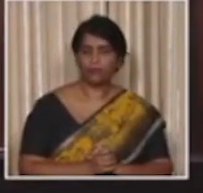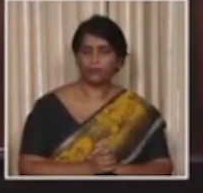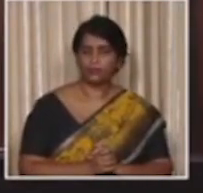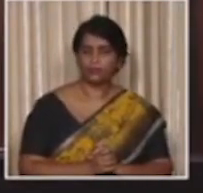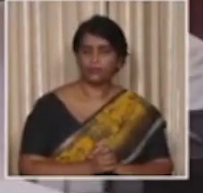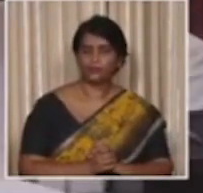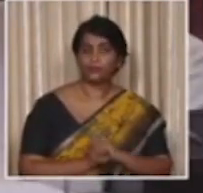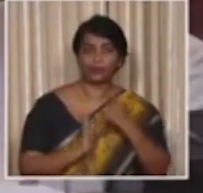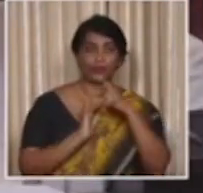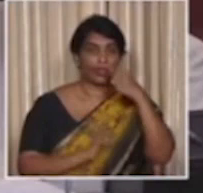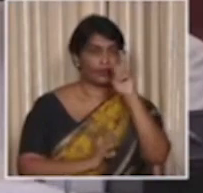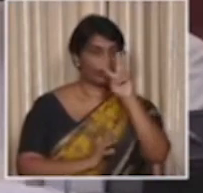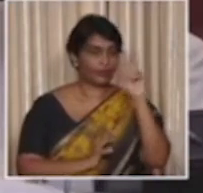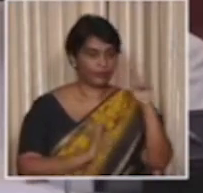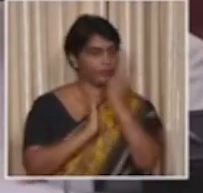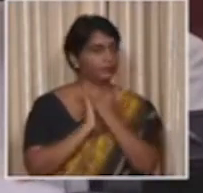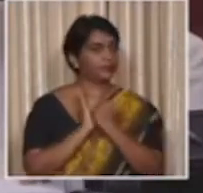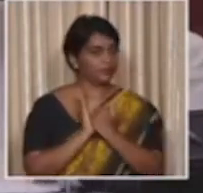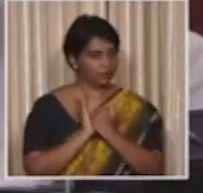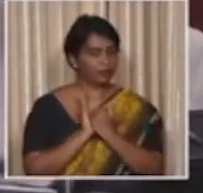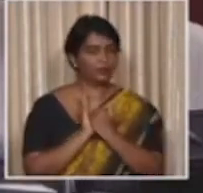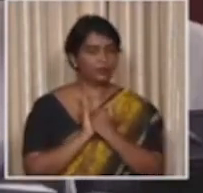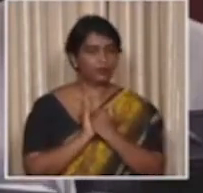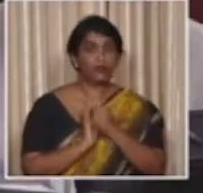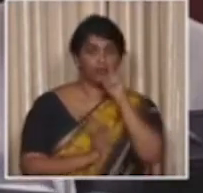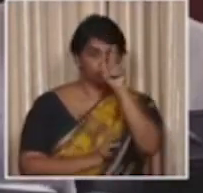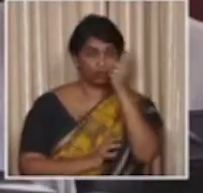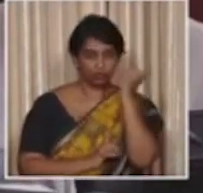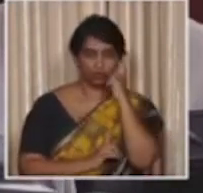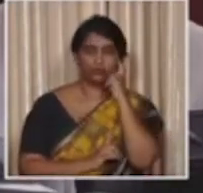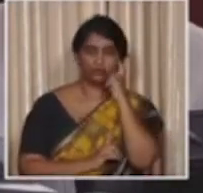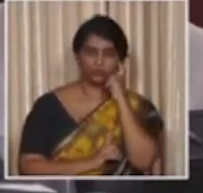කියලා. ස්ථාවරණ යුගයේ 122 යටතේ ඔබතුමා දන්නවා